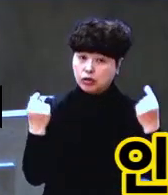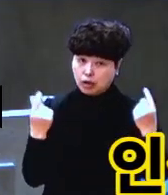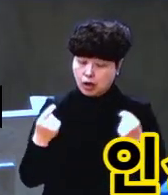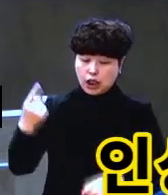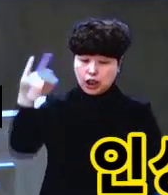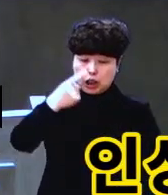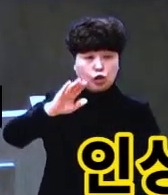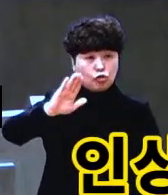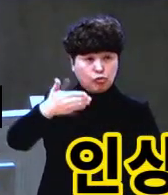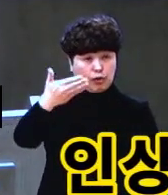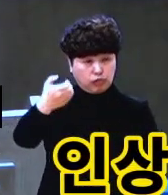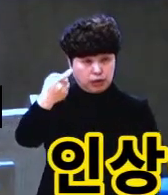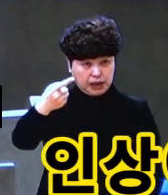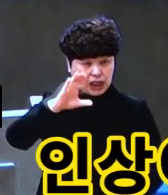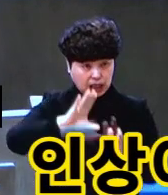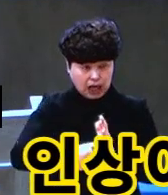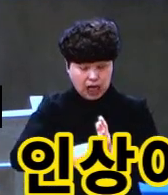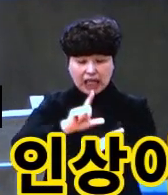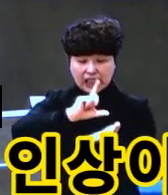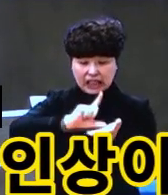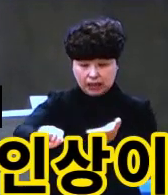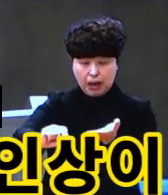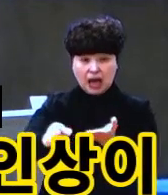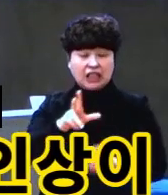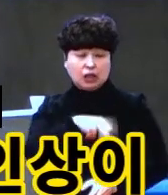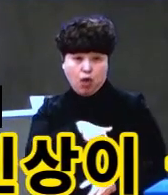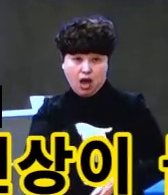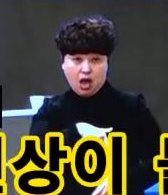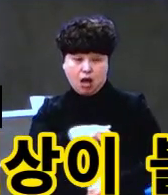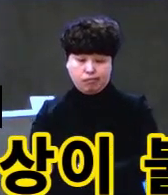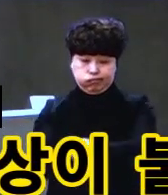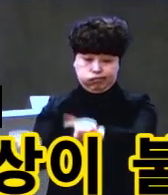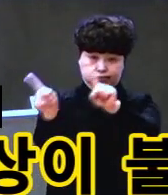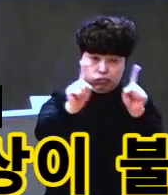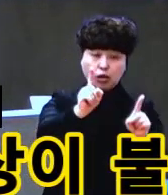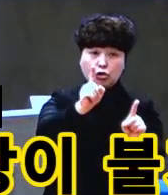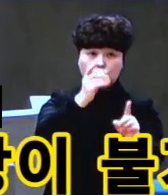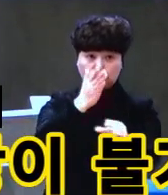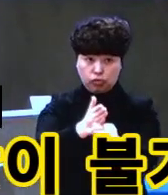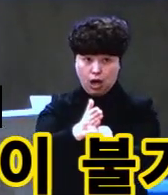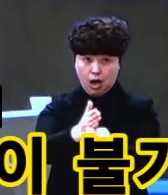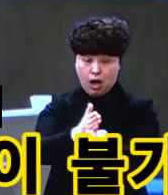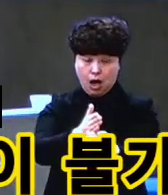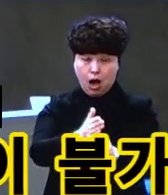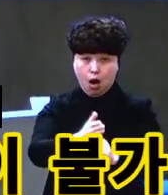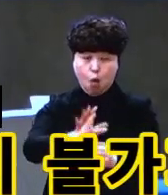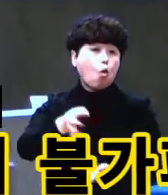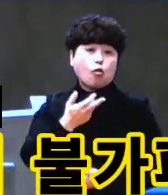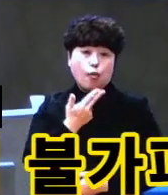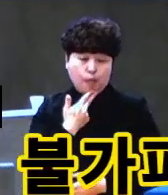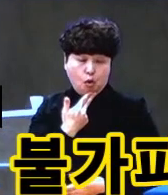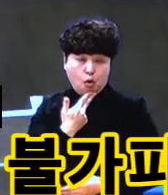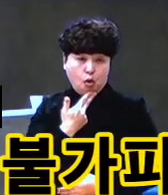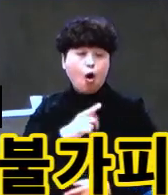1991년 지방의회가 부활하면서 무보수 명예직으로